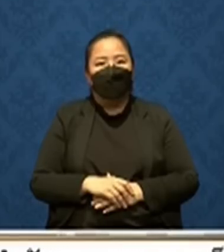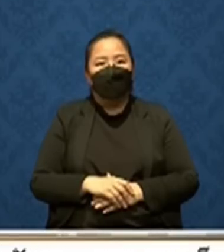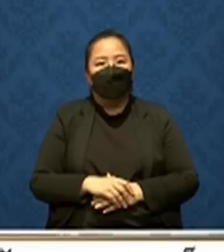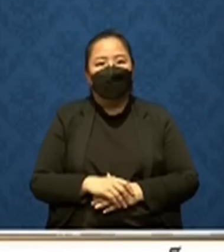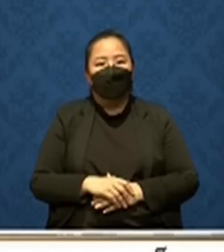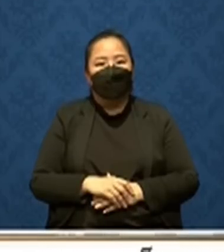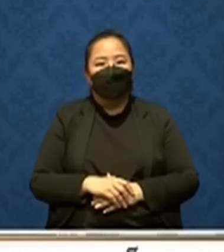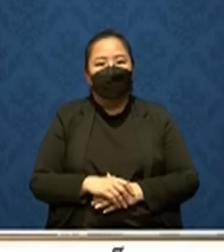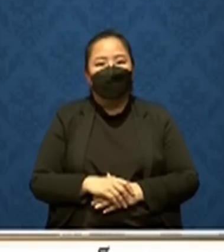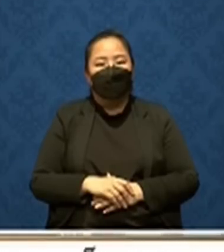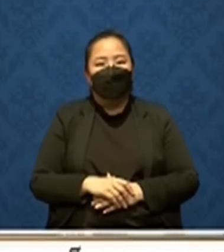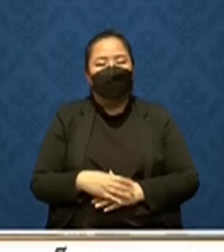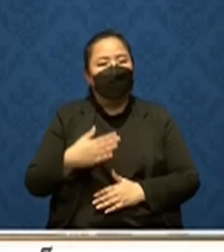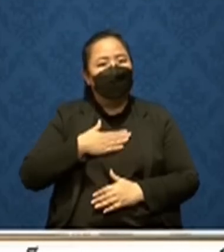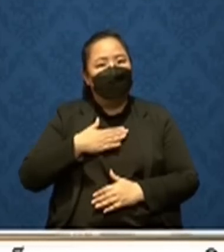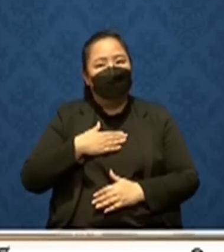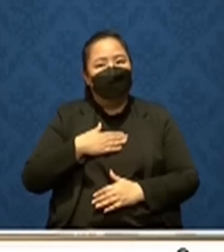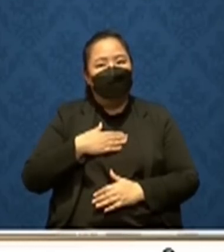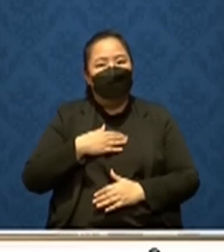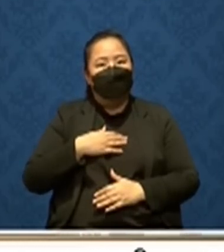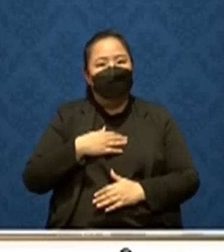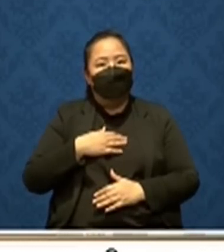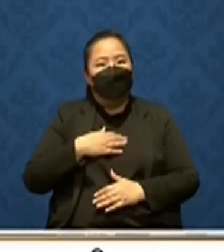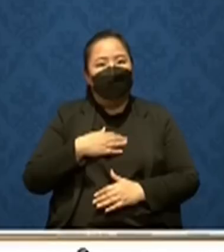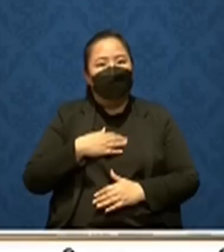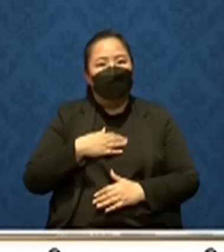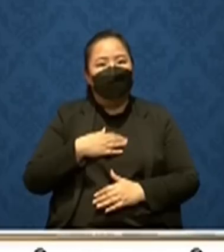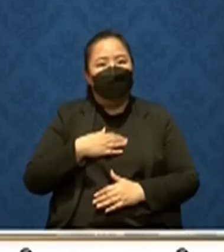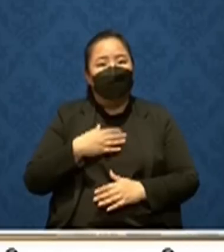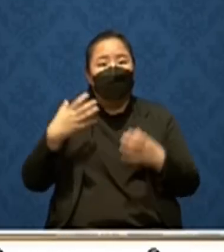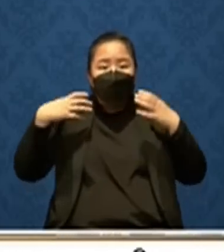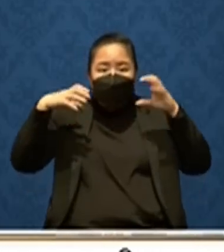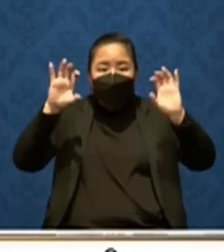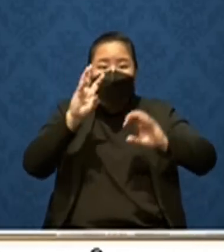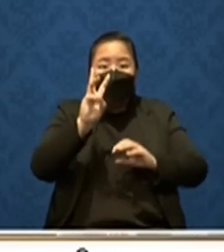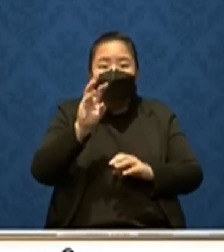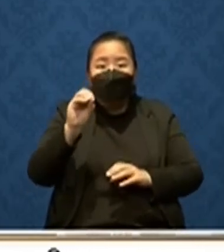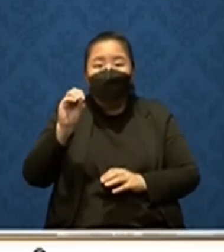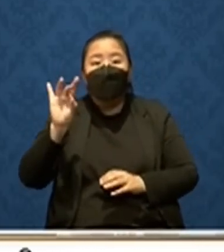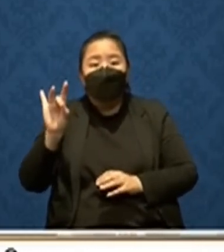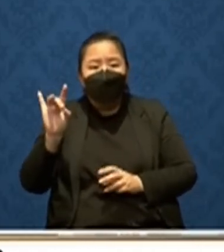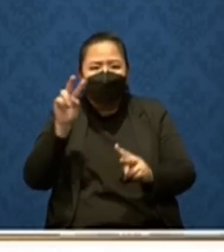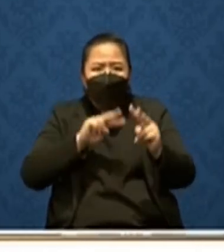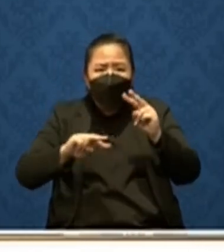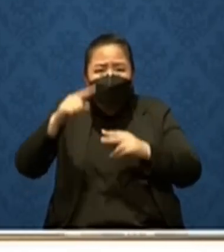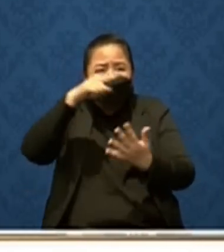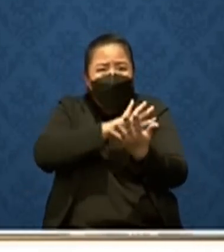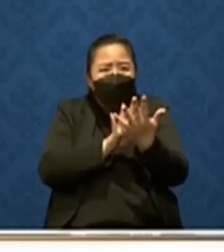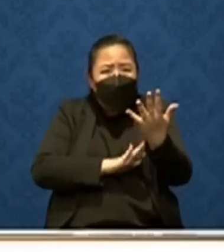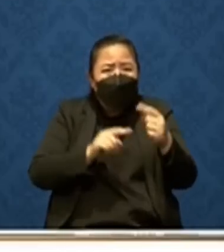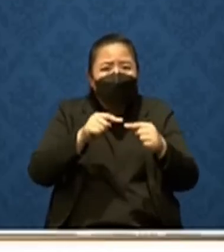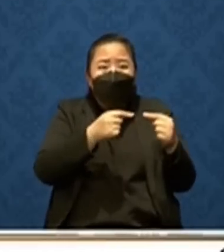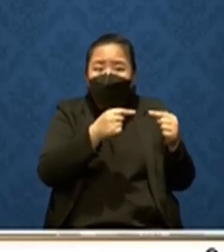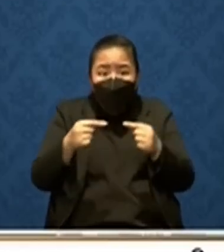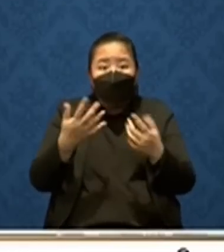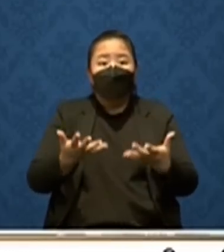คะแล้วเราจะปล่อยให้เรือรัฐบาล 608ดูแลประเทศชาติบ้านเมืองต่อไปเหรอ